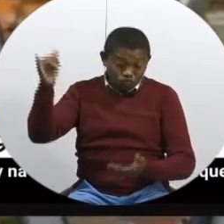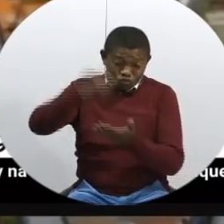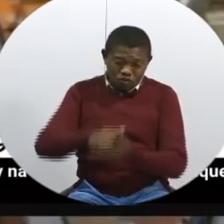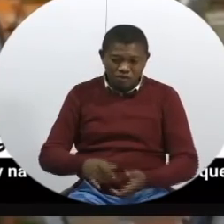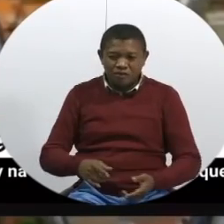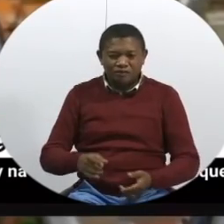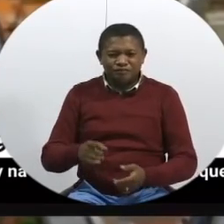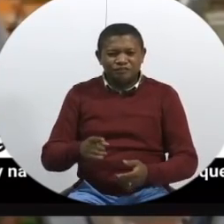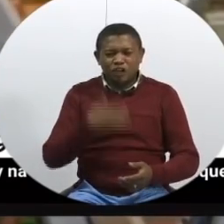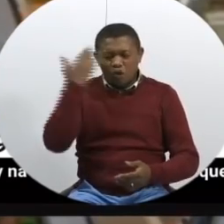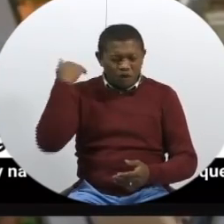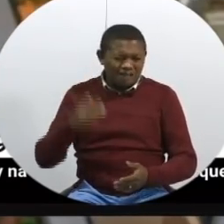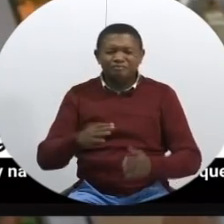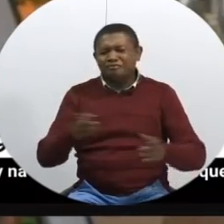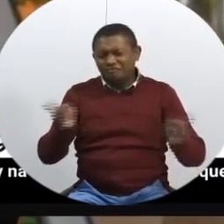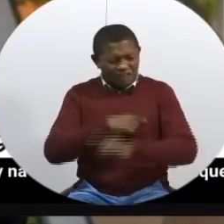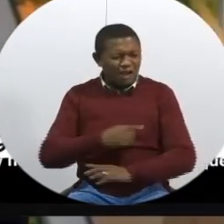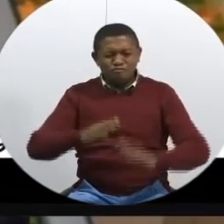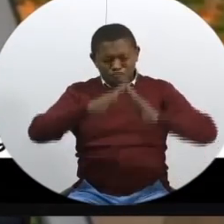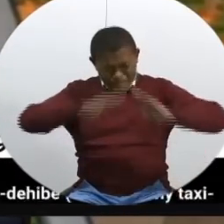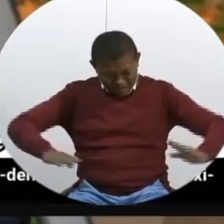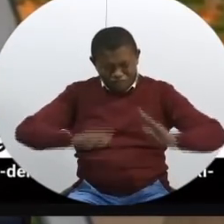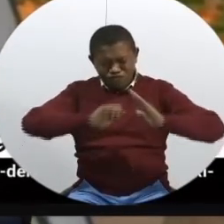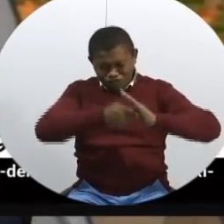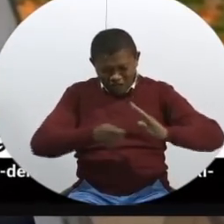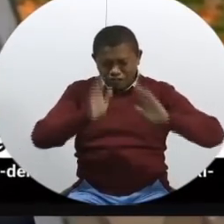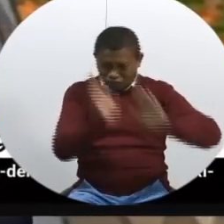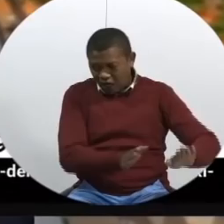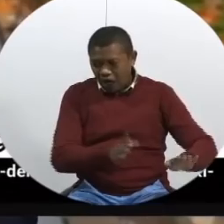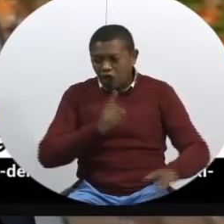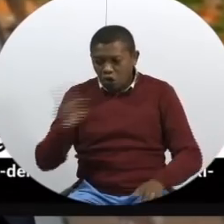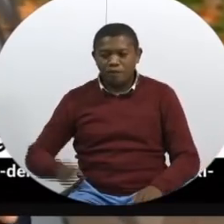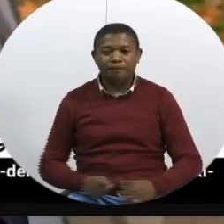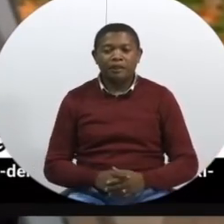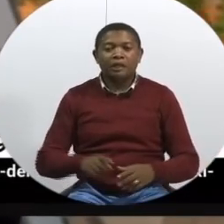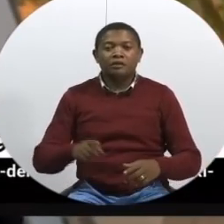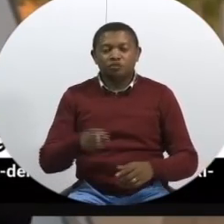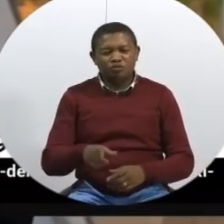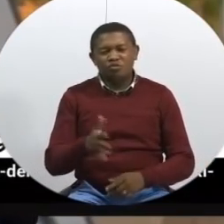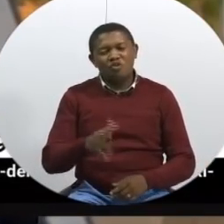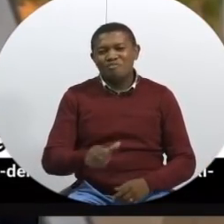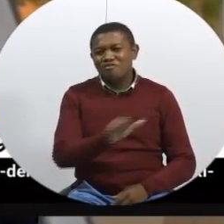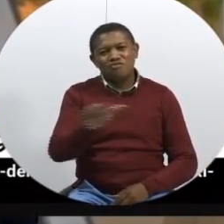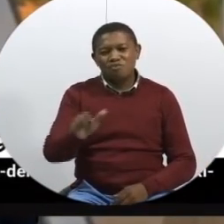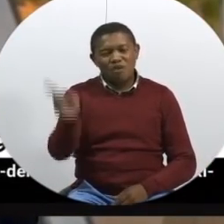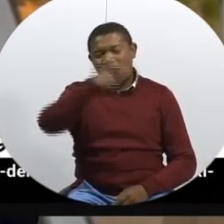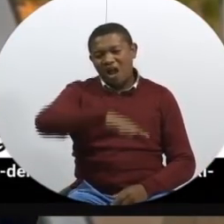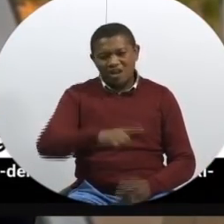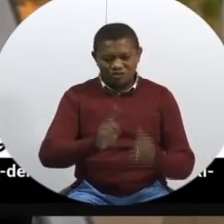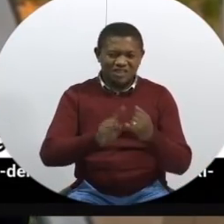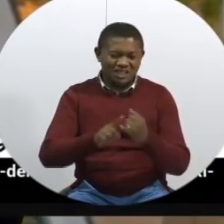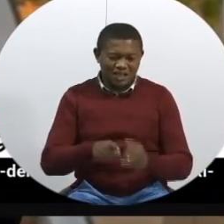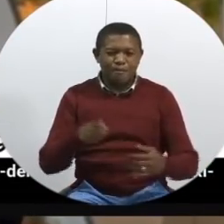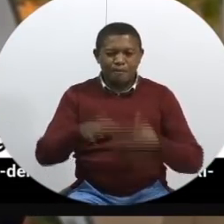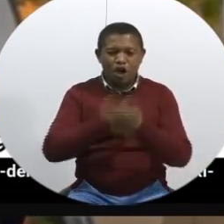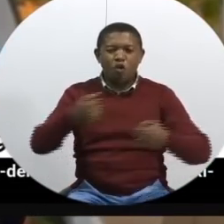fitiliana daholo. Dia amin'io 4 aprily io izany tsika teneniko anareo hoe andro vitsivitsy sisa 10 andro sisa ny